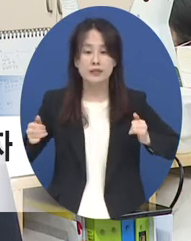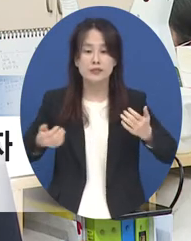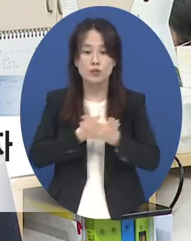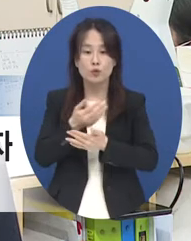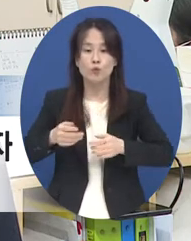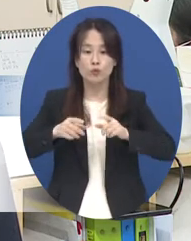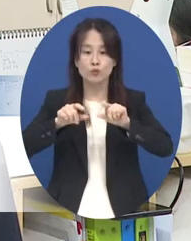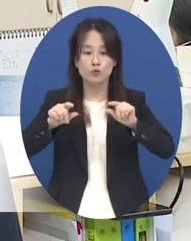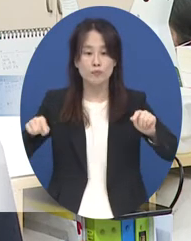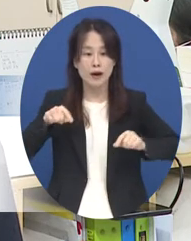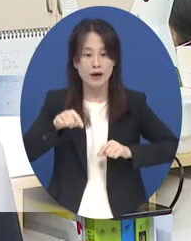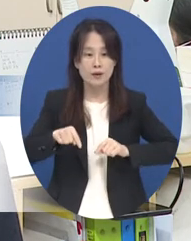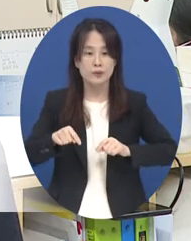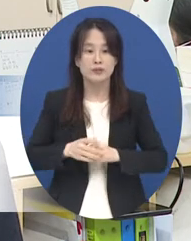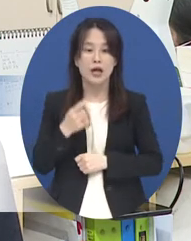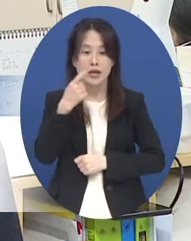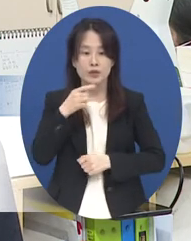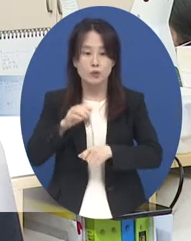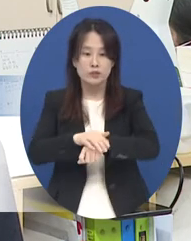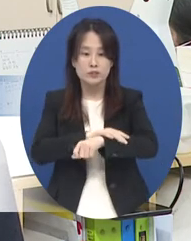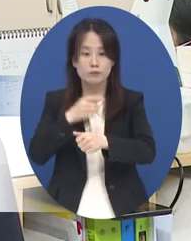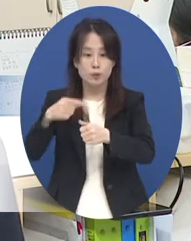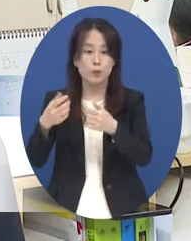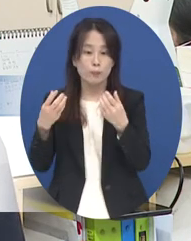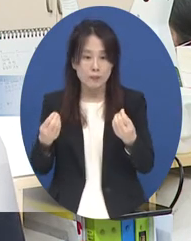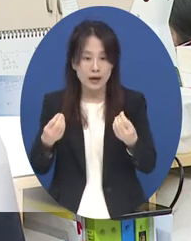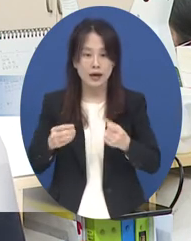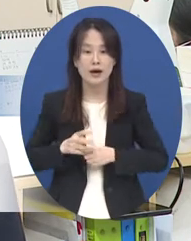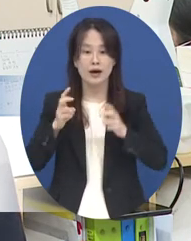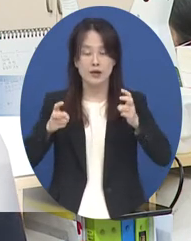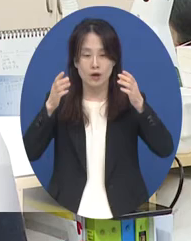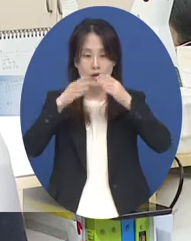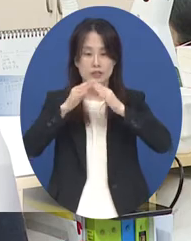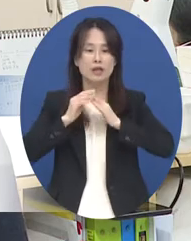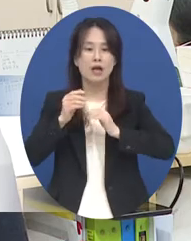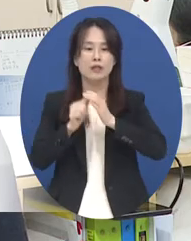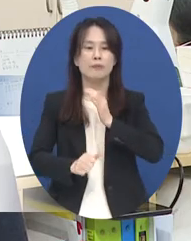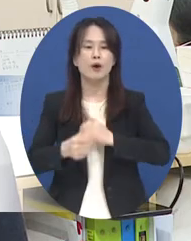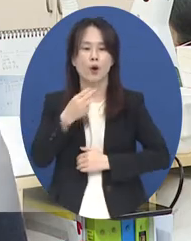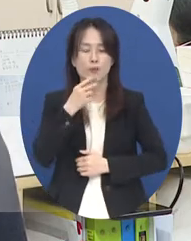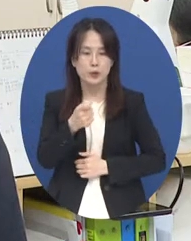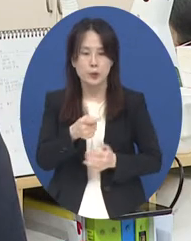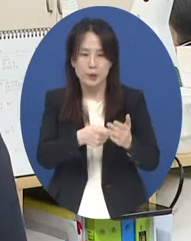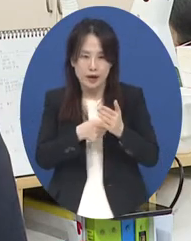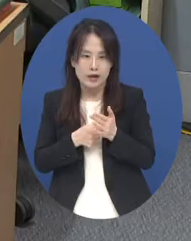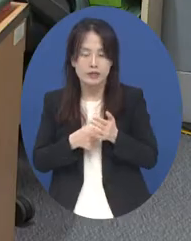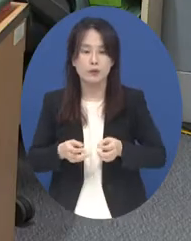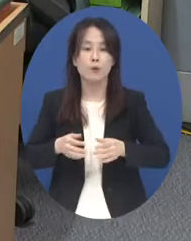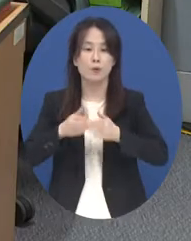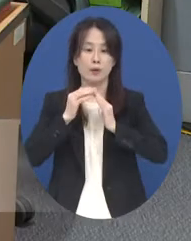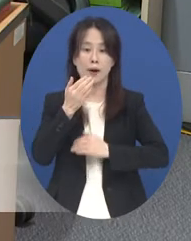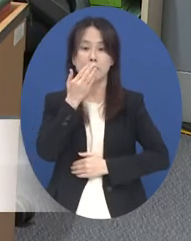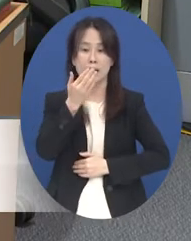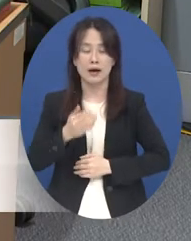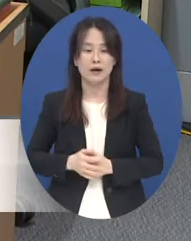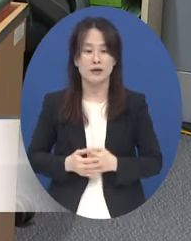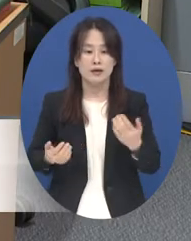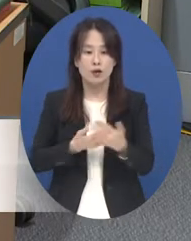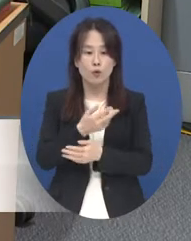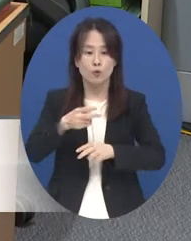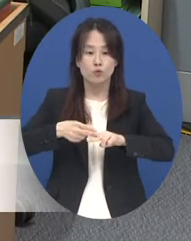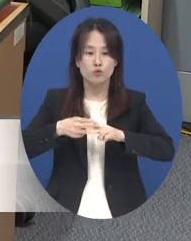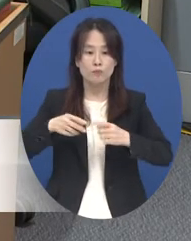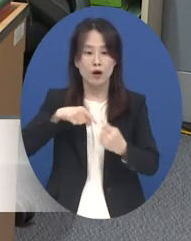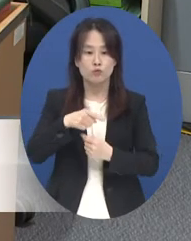공유주방 창업에 필요한 이론 및 실습을 교육을 받으면 창업 실패 없이 적은 비용으로 창업이 가능합니다. 한편